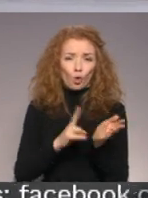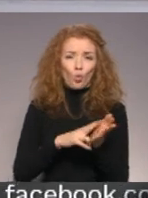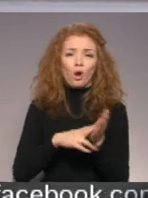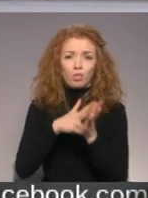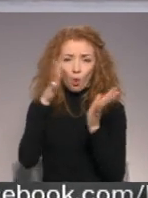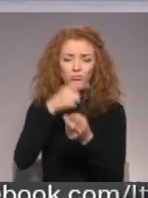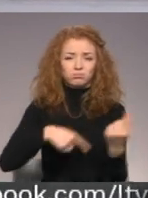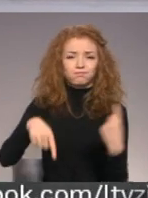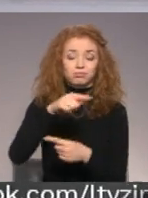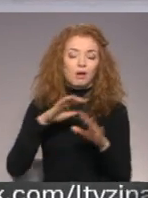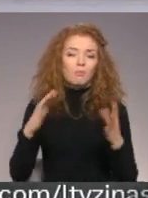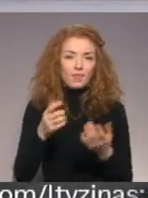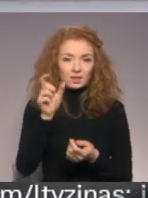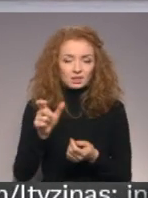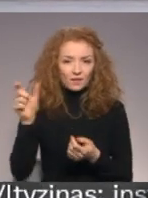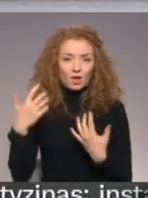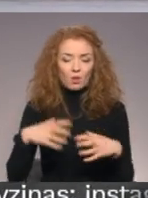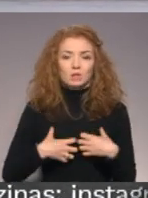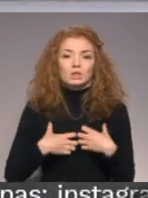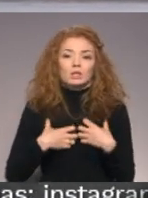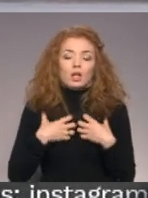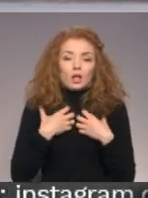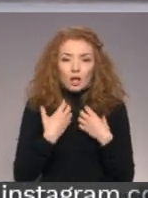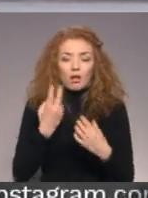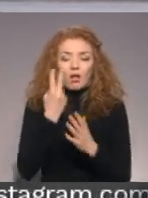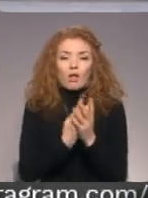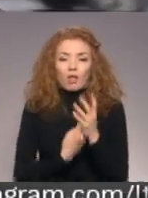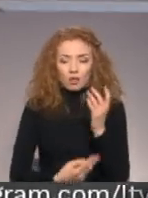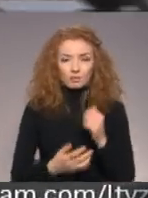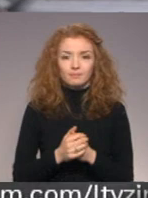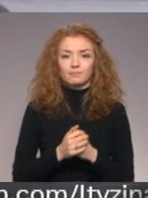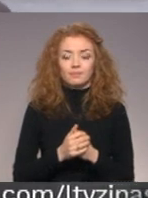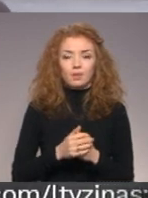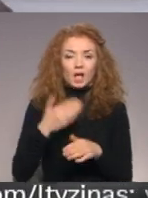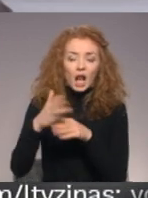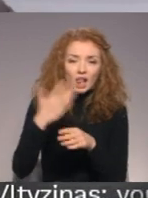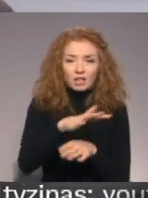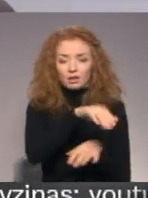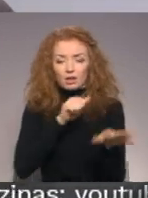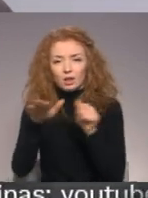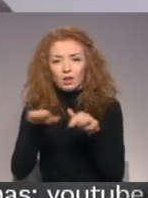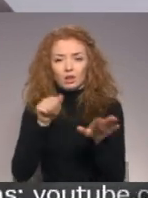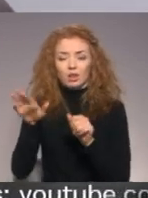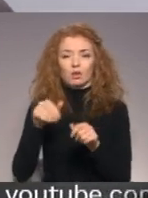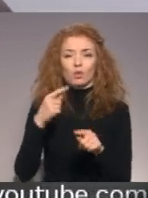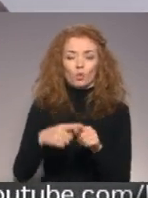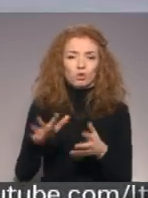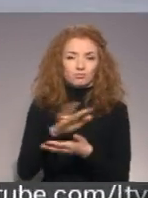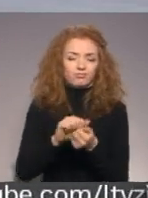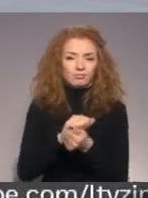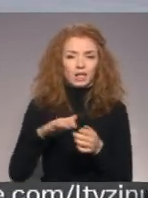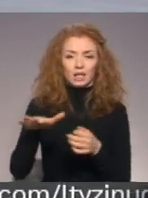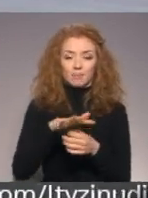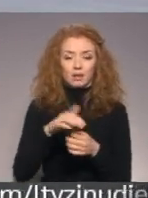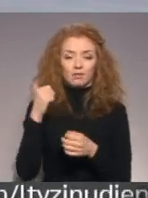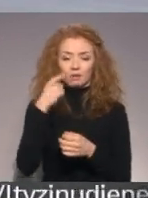ienāk, jā? Bet cilvēki tak izmisumā krīt. Ņem kredītus un ģimenes posta.